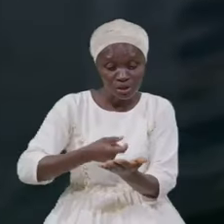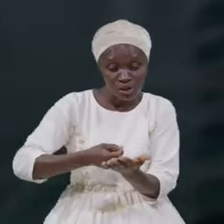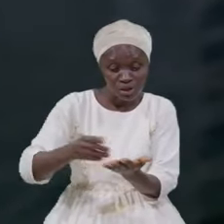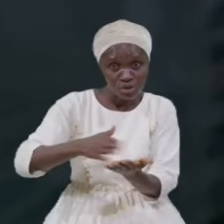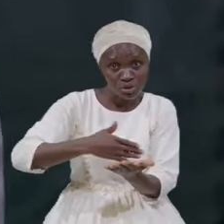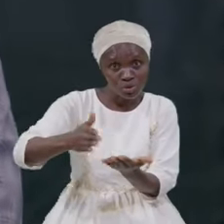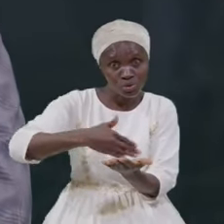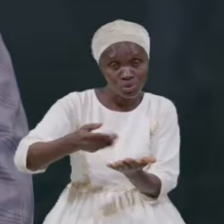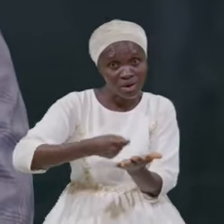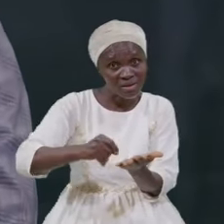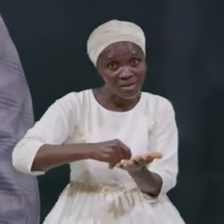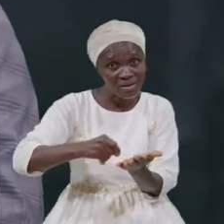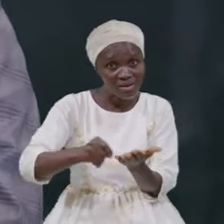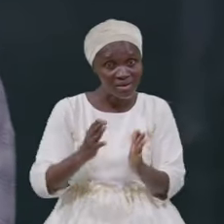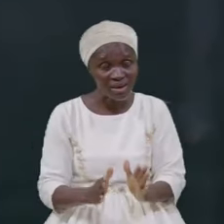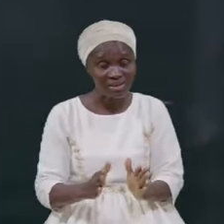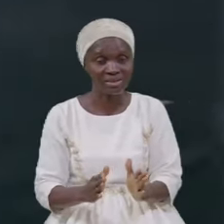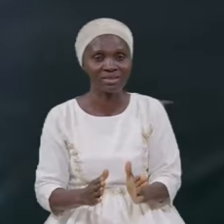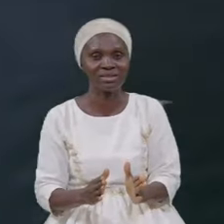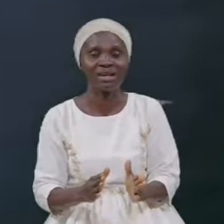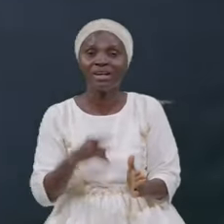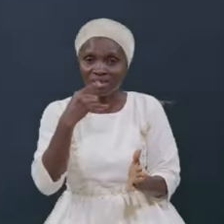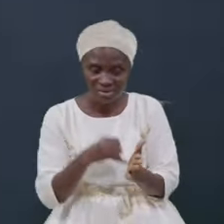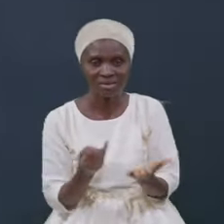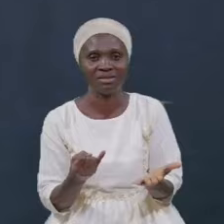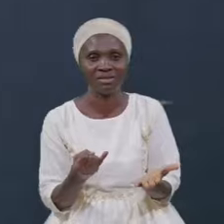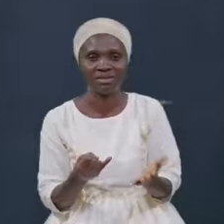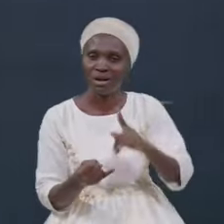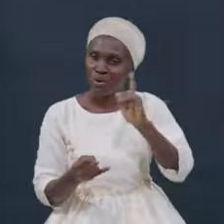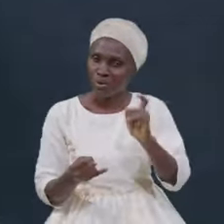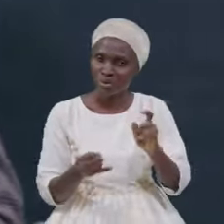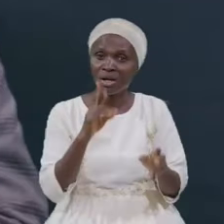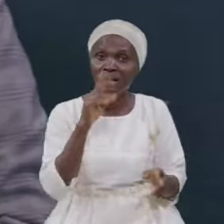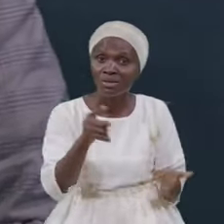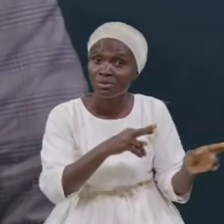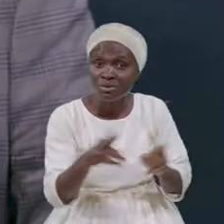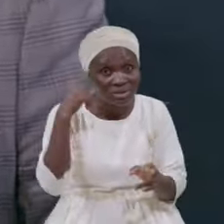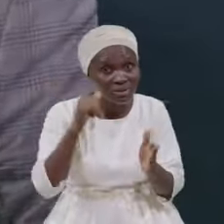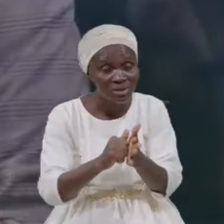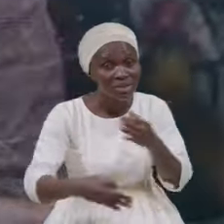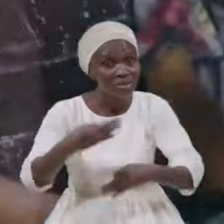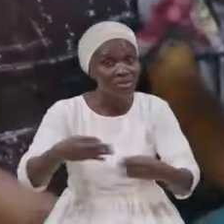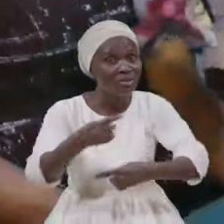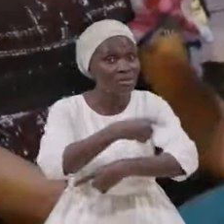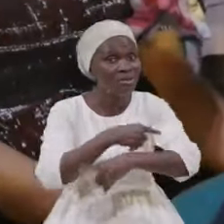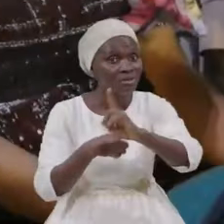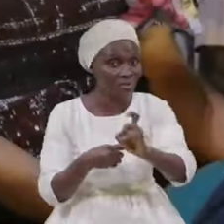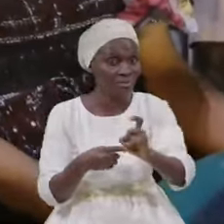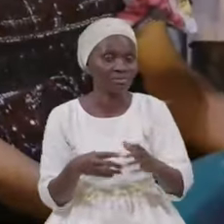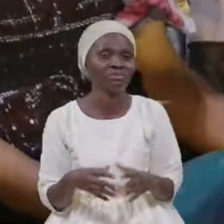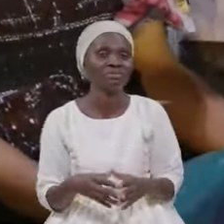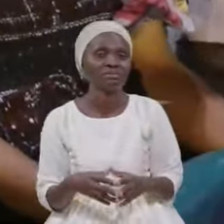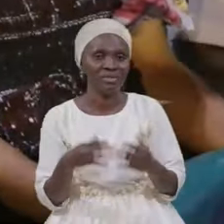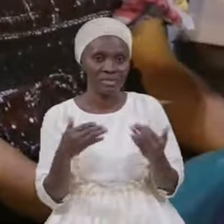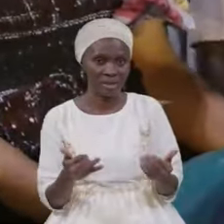prêt pour le jour du jugement? Troisième point maintenant. Troisième point.